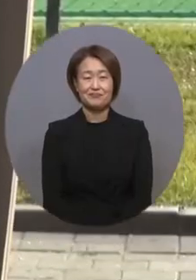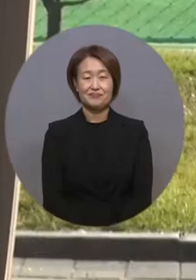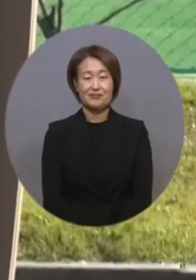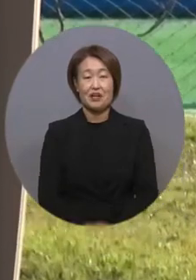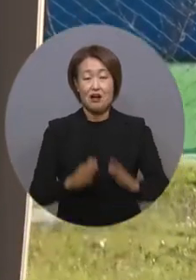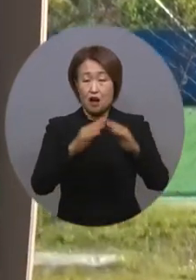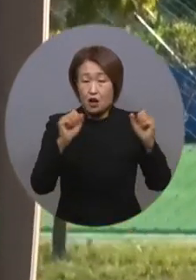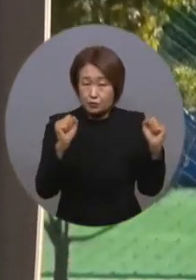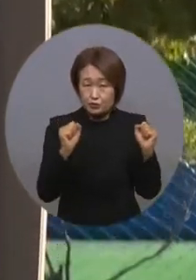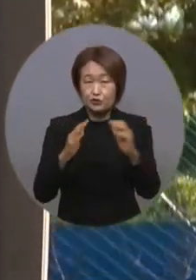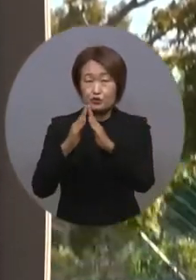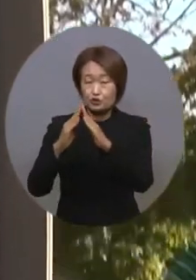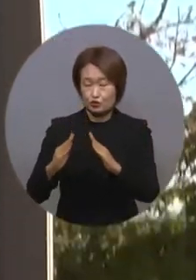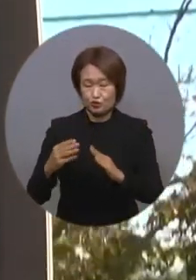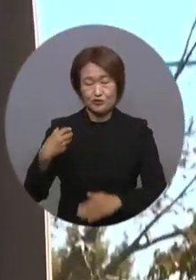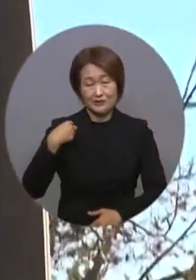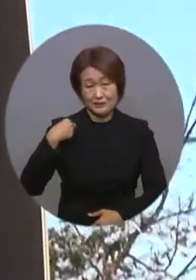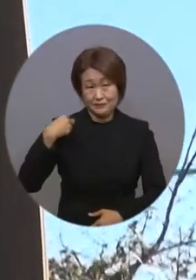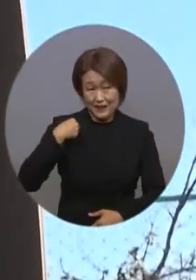전라북도와 전주시가 주최하고